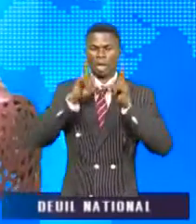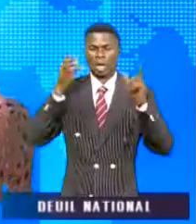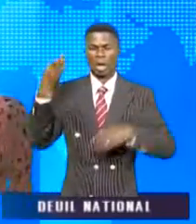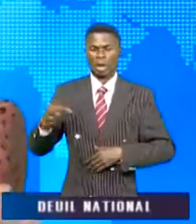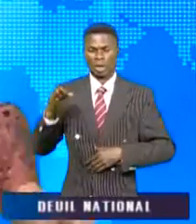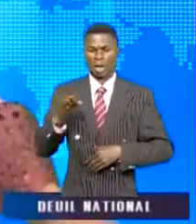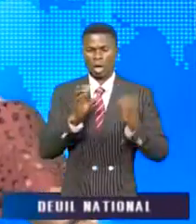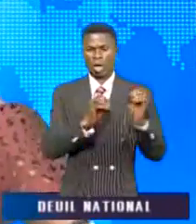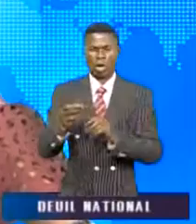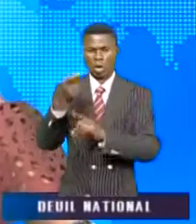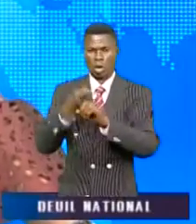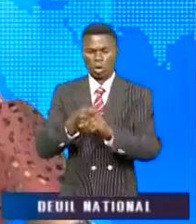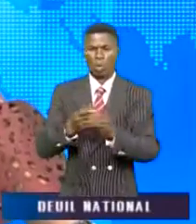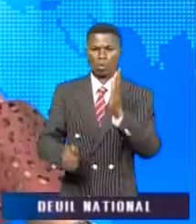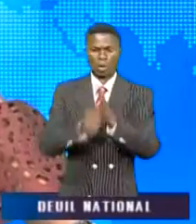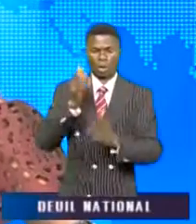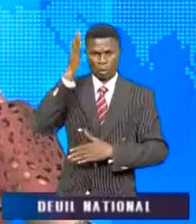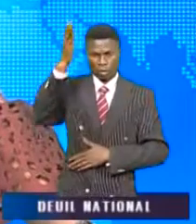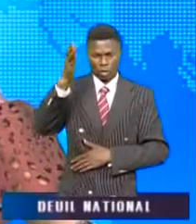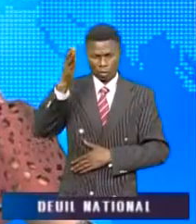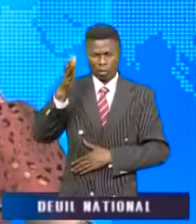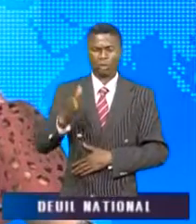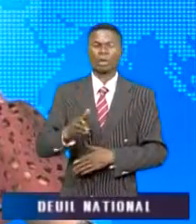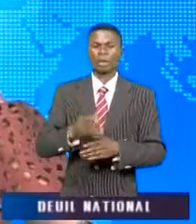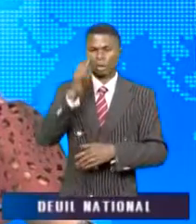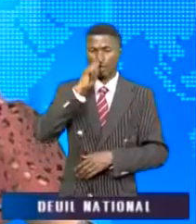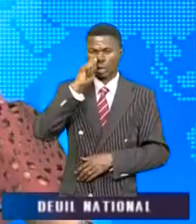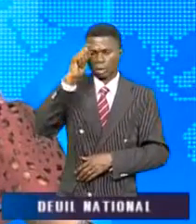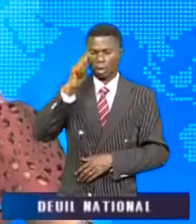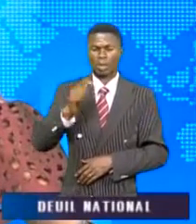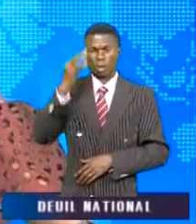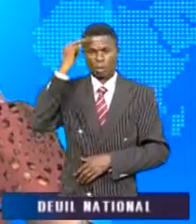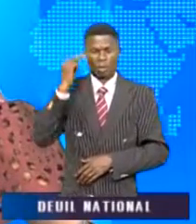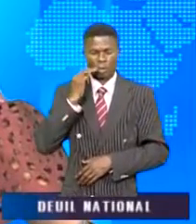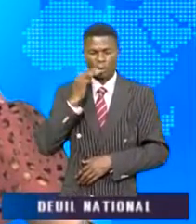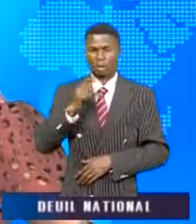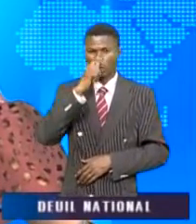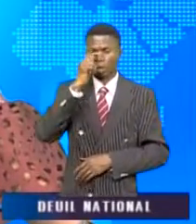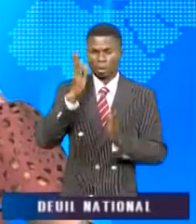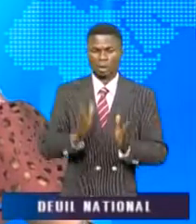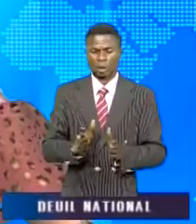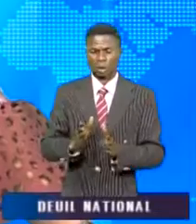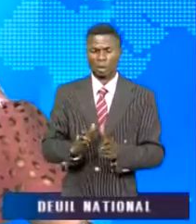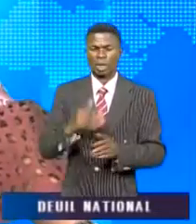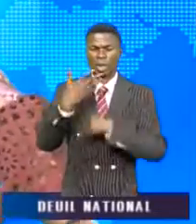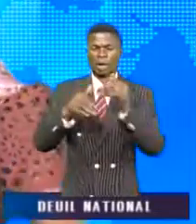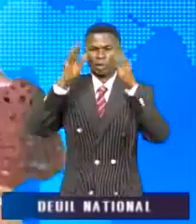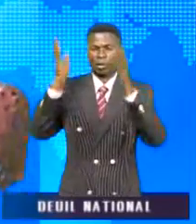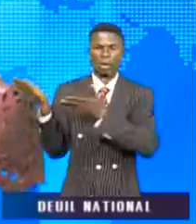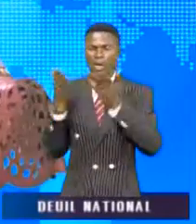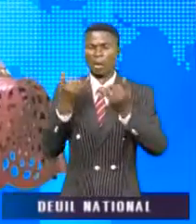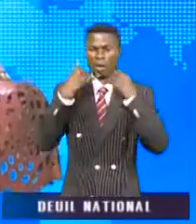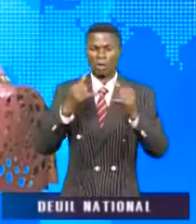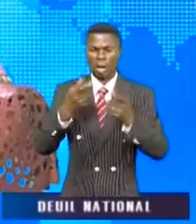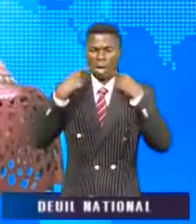tiendra au mois de novembre prochain à Tunis. Le ministre tunisien des Affaires étrangères, porteur de cette bonne nouvelle, l'a annoncé